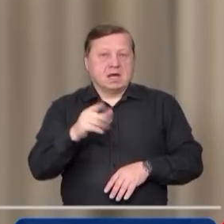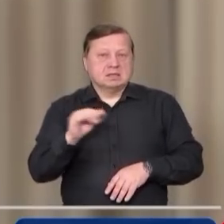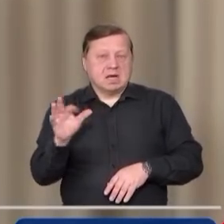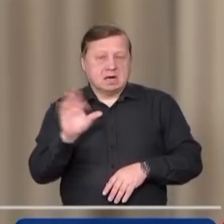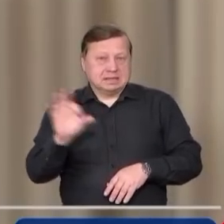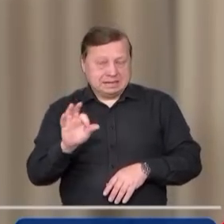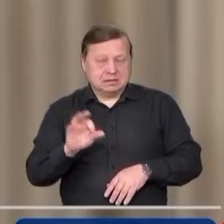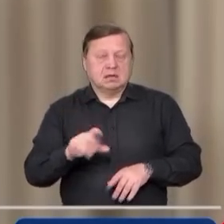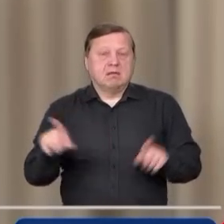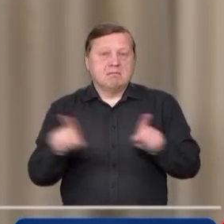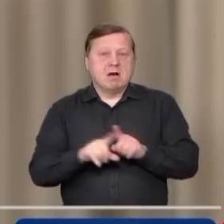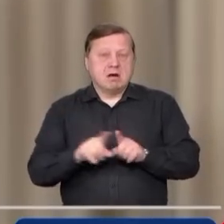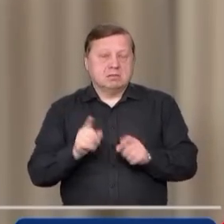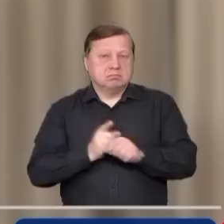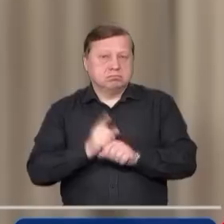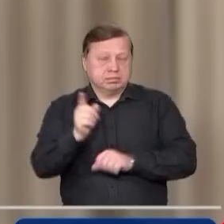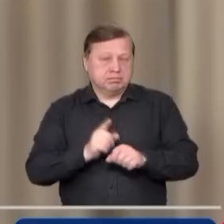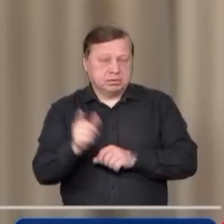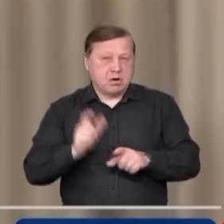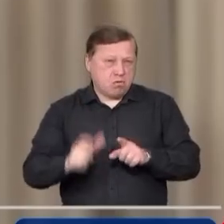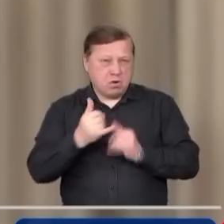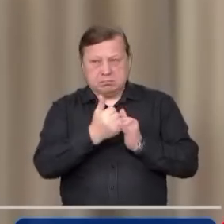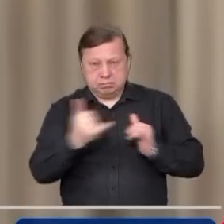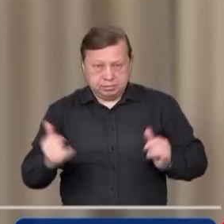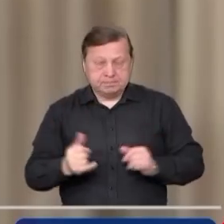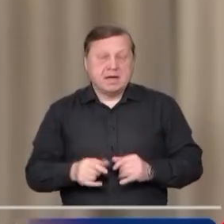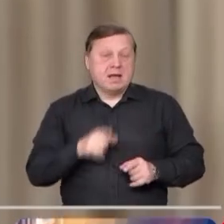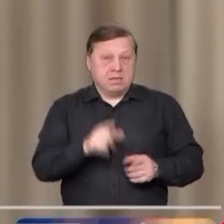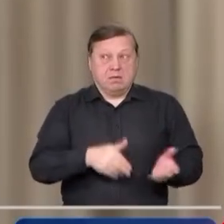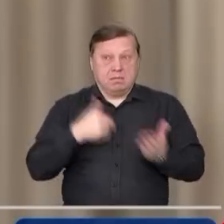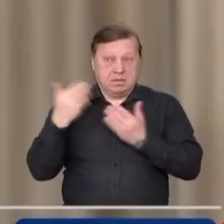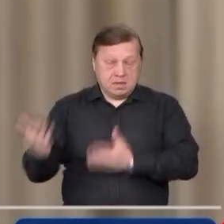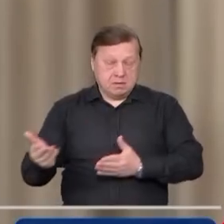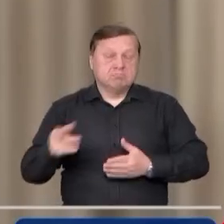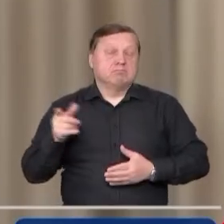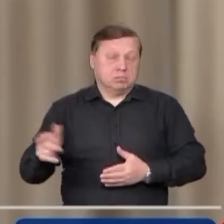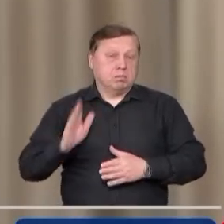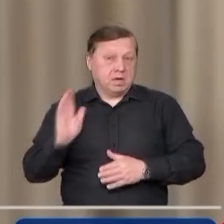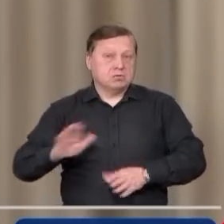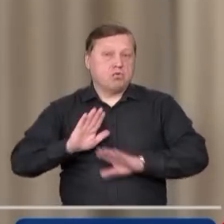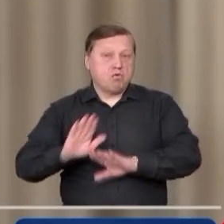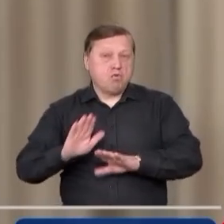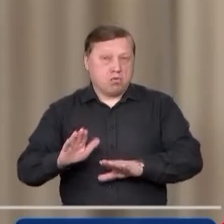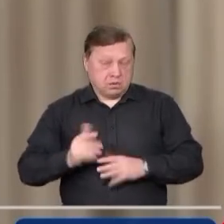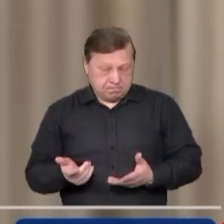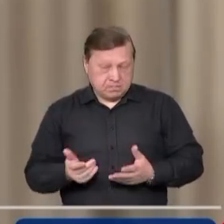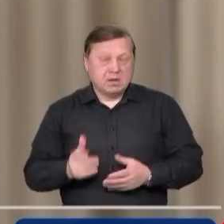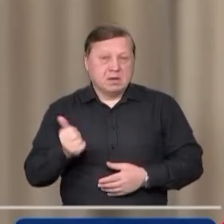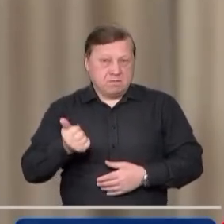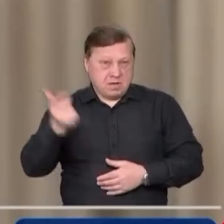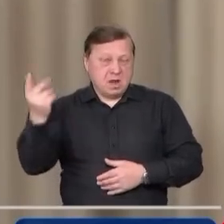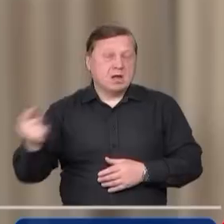amunicję, dzięki czemu te systemy pewnie przyczynią się do ochrony niezliczonych